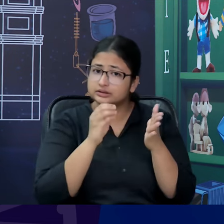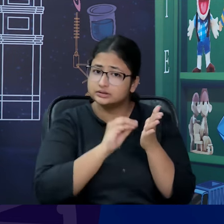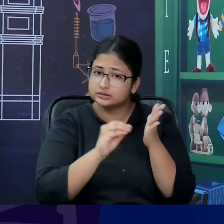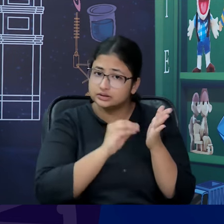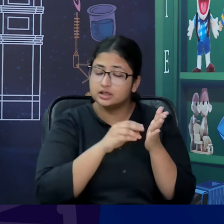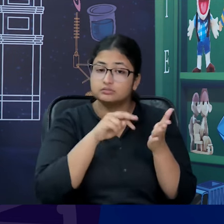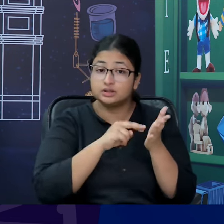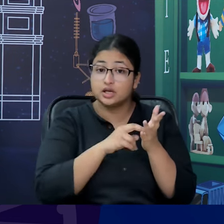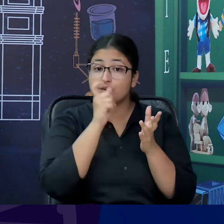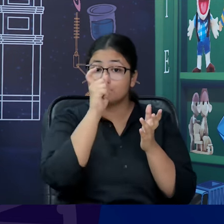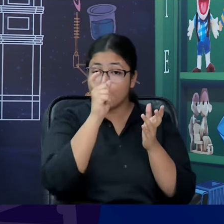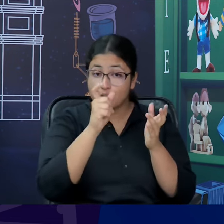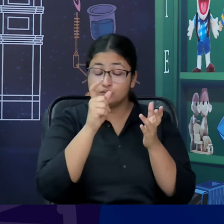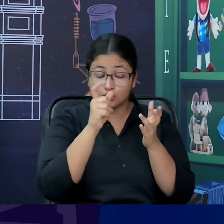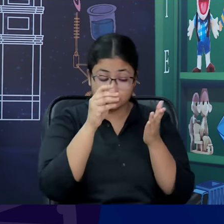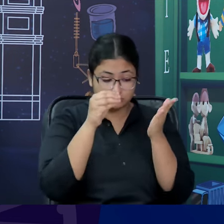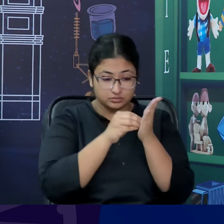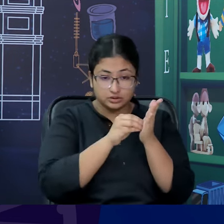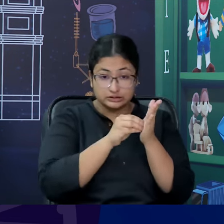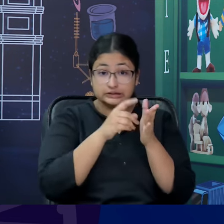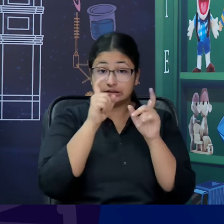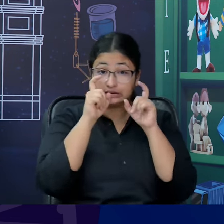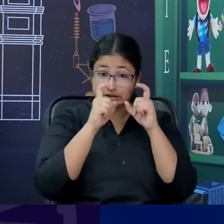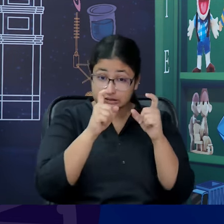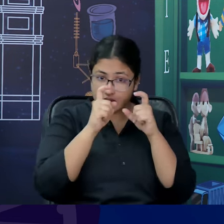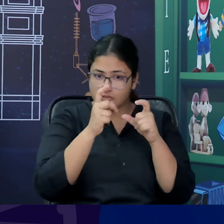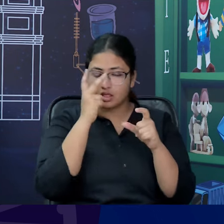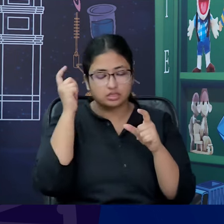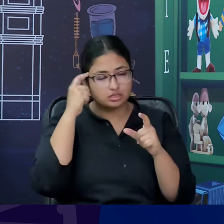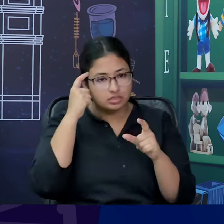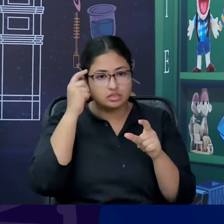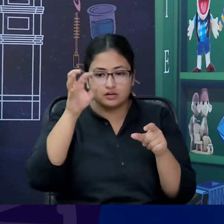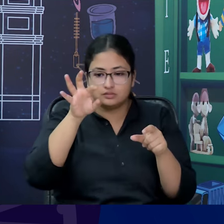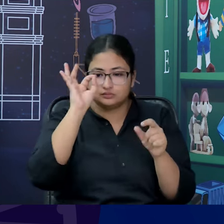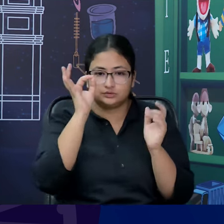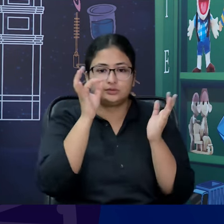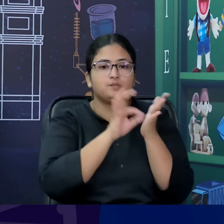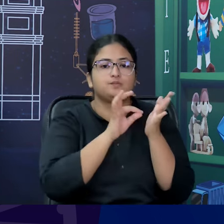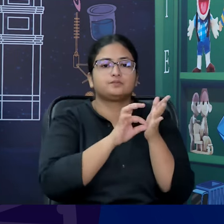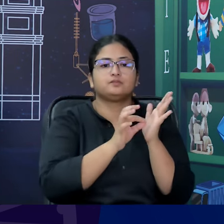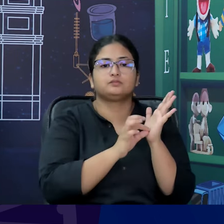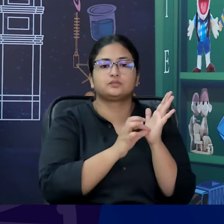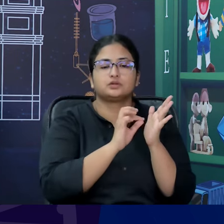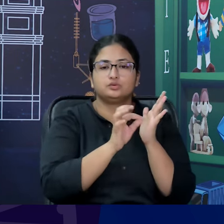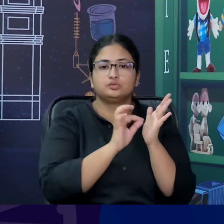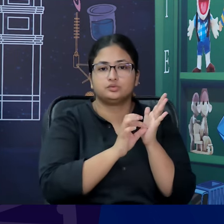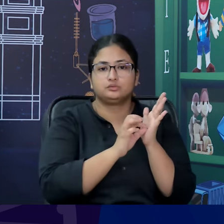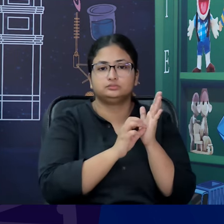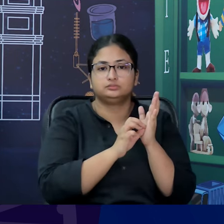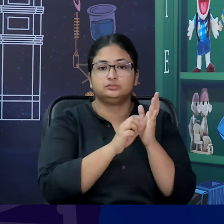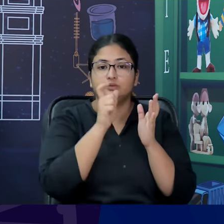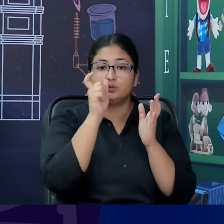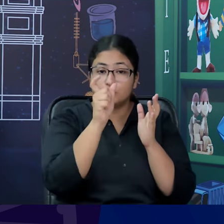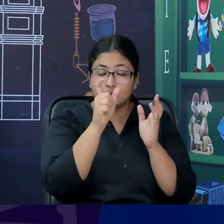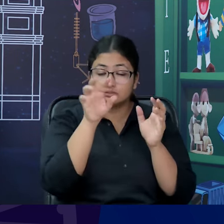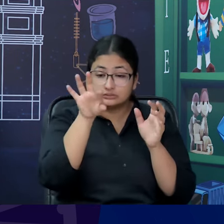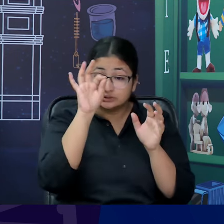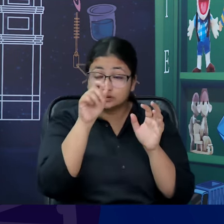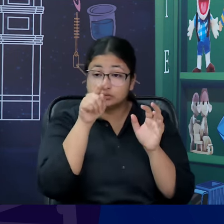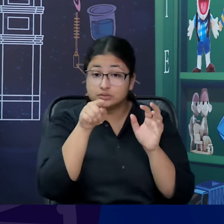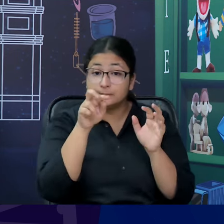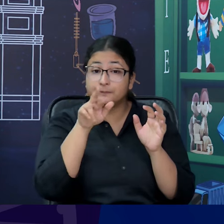पड़े और भाषा ही हमसे हमारी यह ना पूछे कि तुम्हें ये चीज भी नहीं आती क्या तो इसलिए हमें भाषा को बहुत सहूलियत से